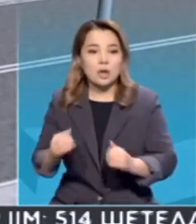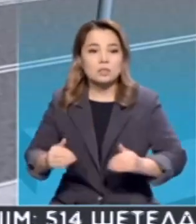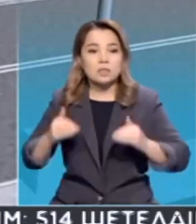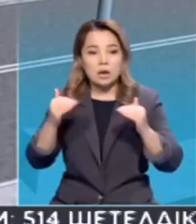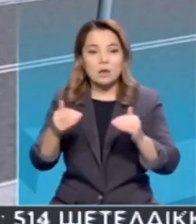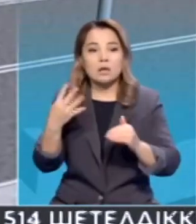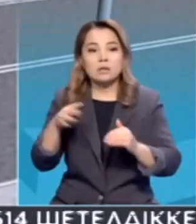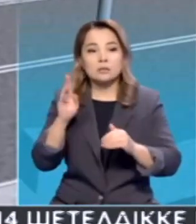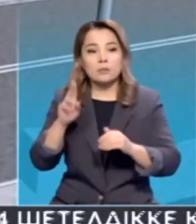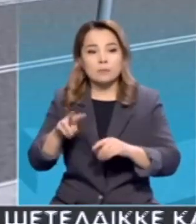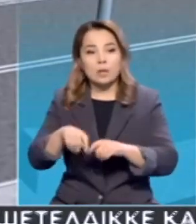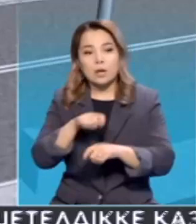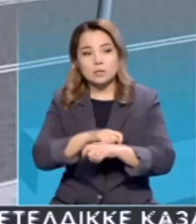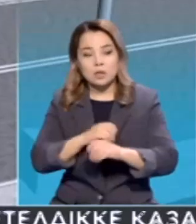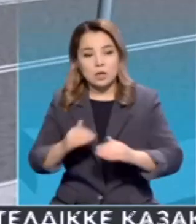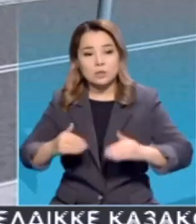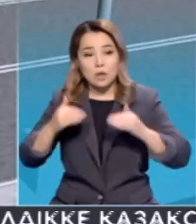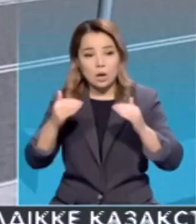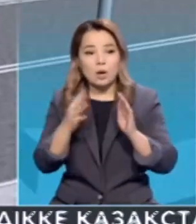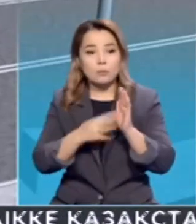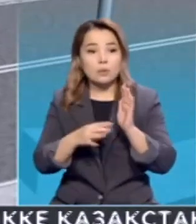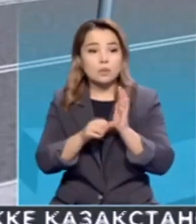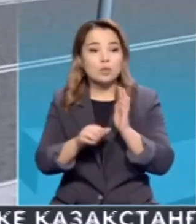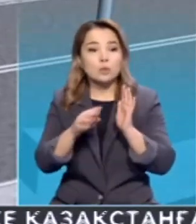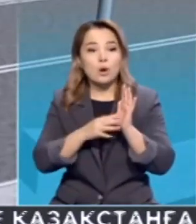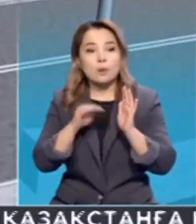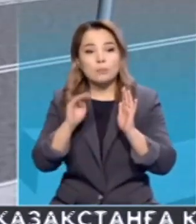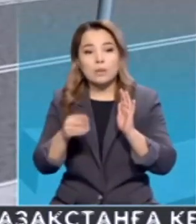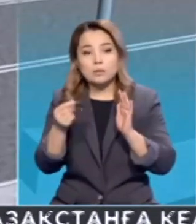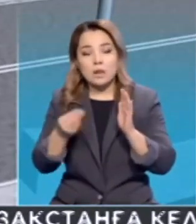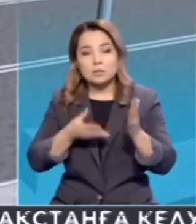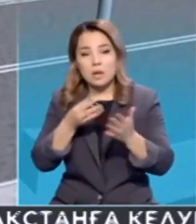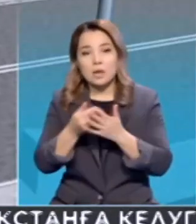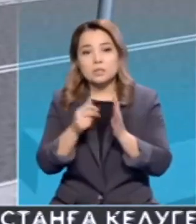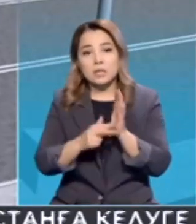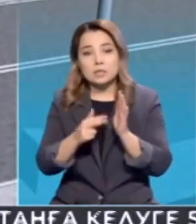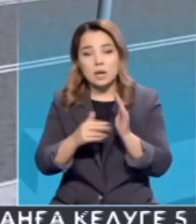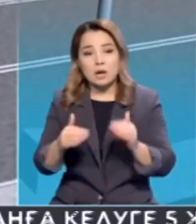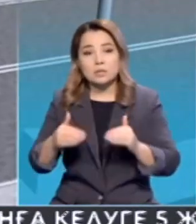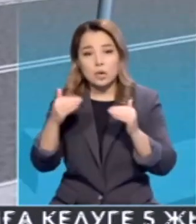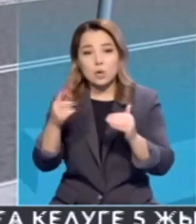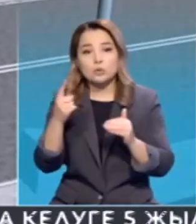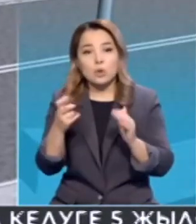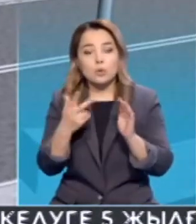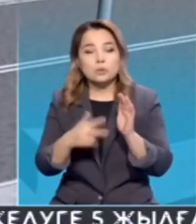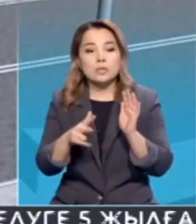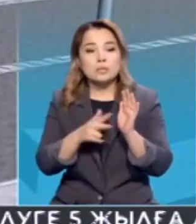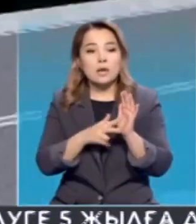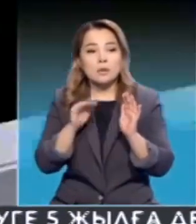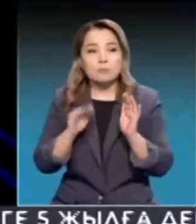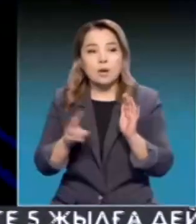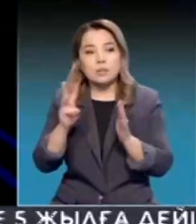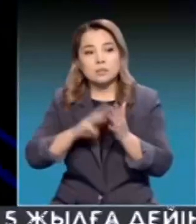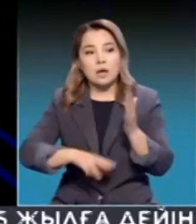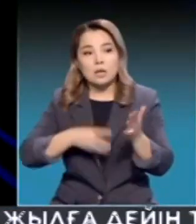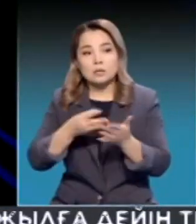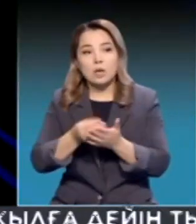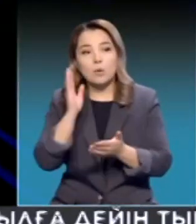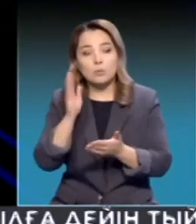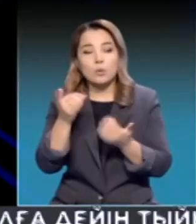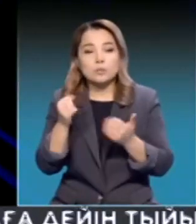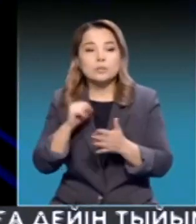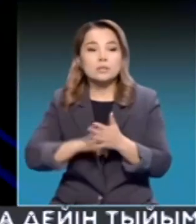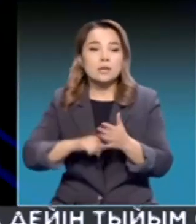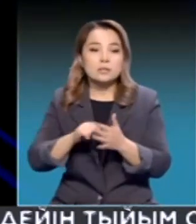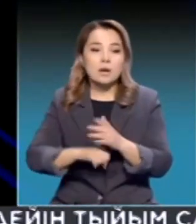40 шақырымнан асырғандар 69 мың теңге төлейді. Ал 80-нен асырғандар 138 мың теңге айыппұл арқаламақ. Бұған